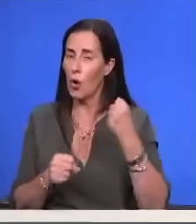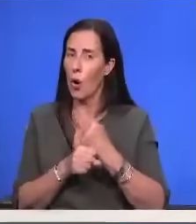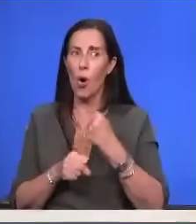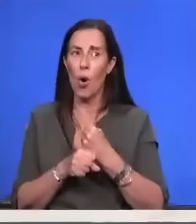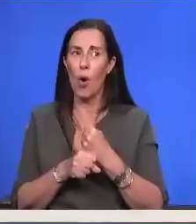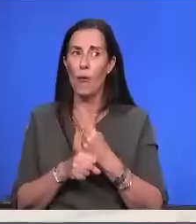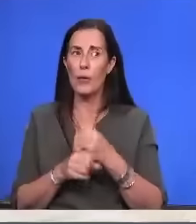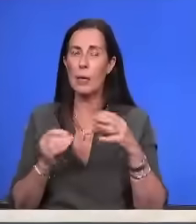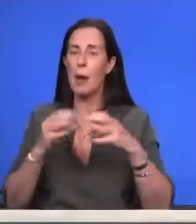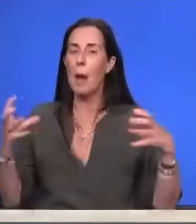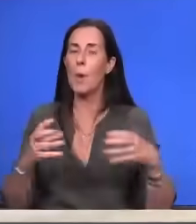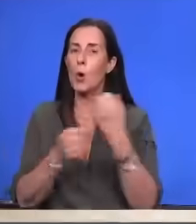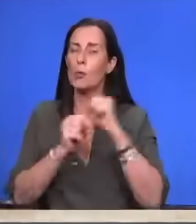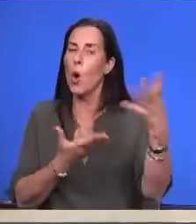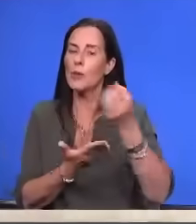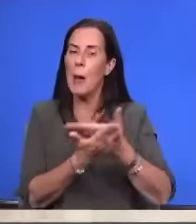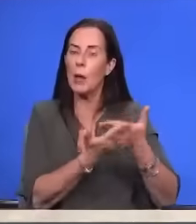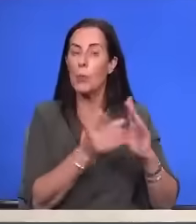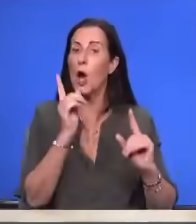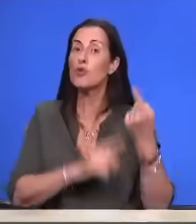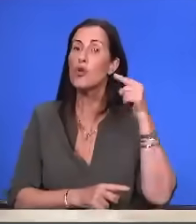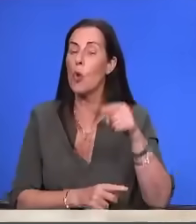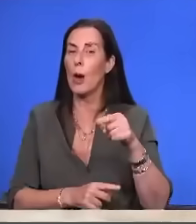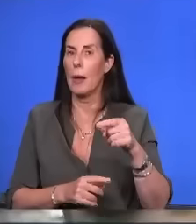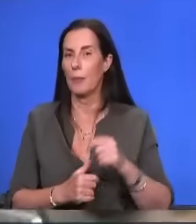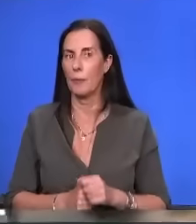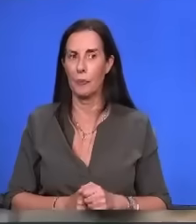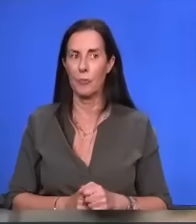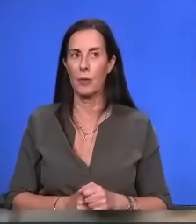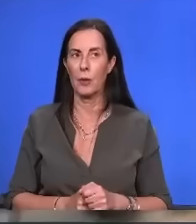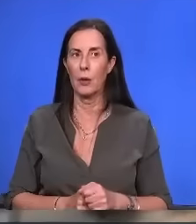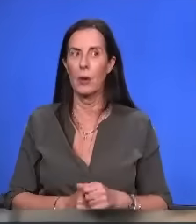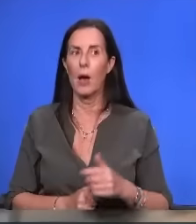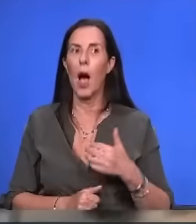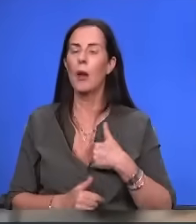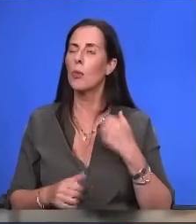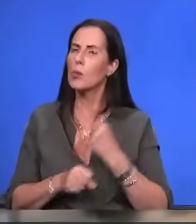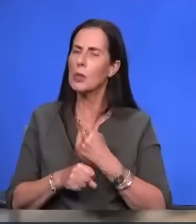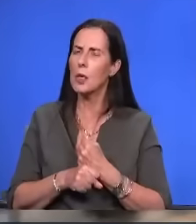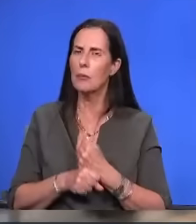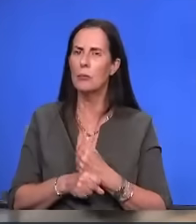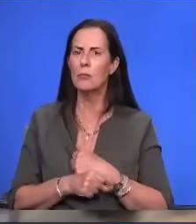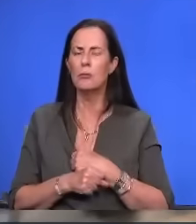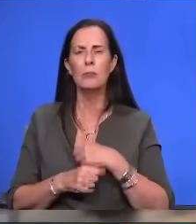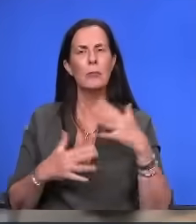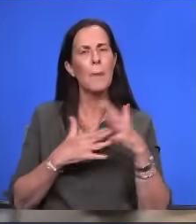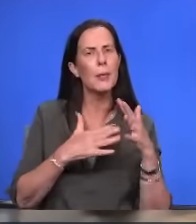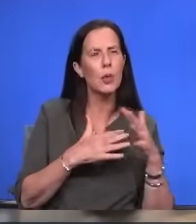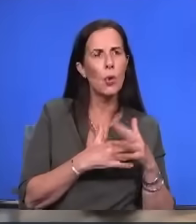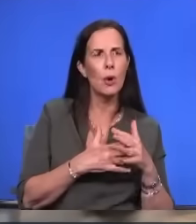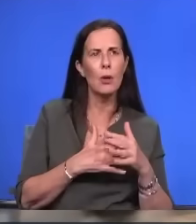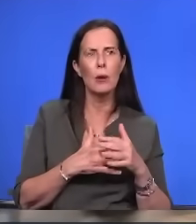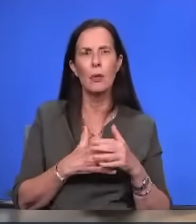הבלוק הדמוקרטי אוספים עדויות על מה שמתרחש ברשת. אנחנו עוסקים בניטור